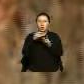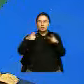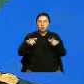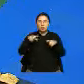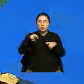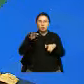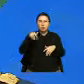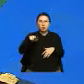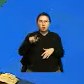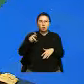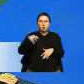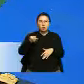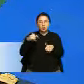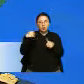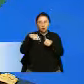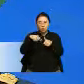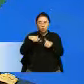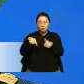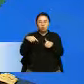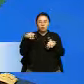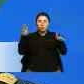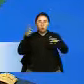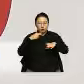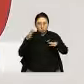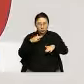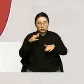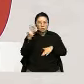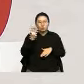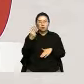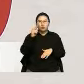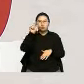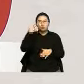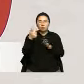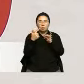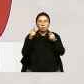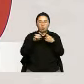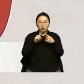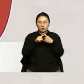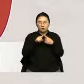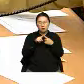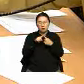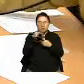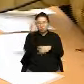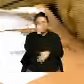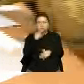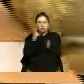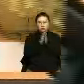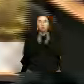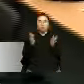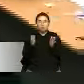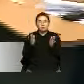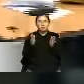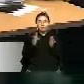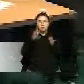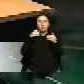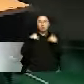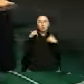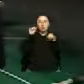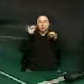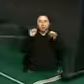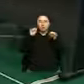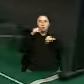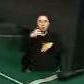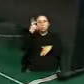지역 신천지 신도와 교육생 3,600여 명에 대한 전수조사가 시작됐습니다. 고양시는 시청